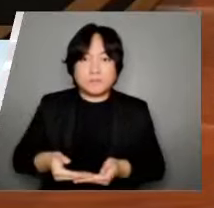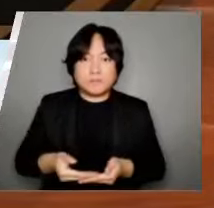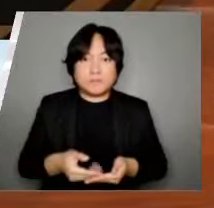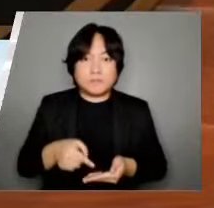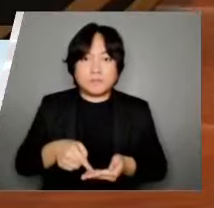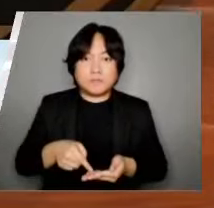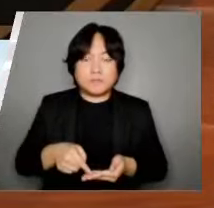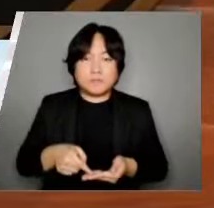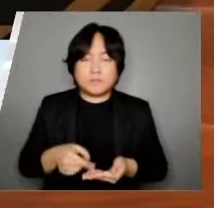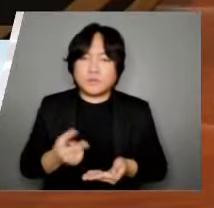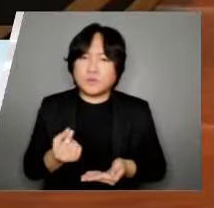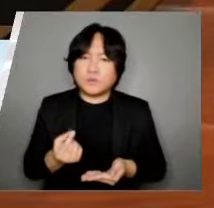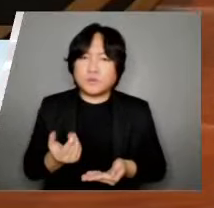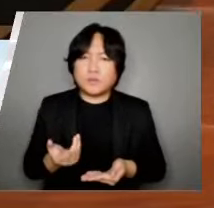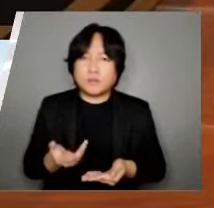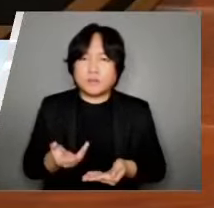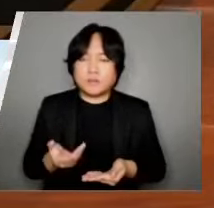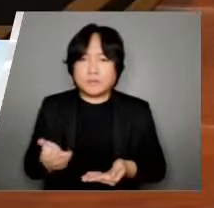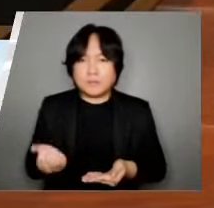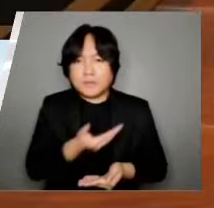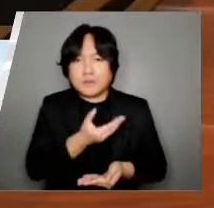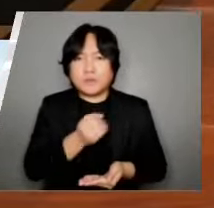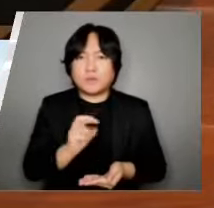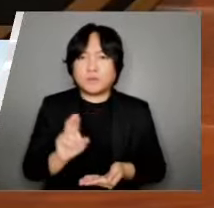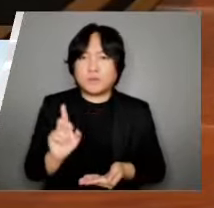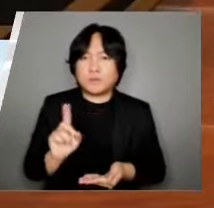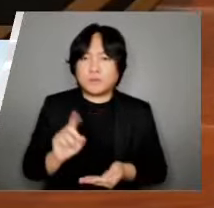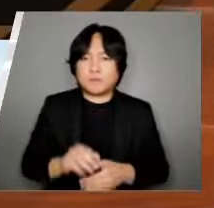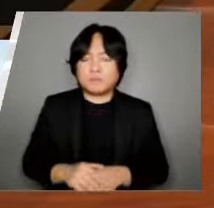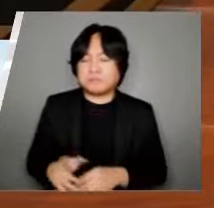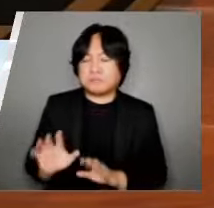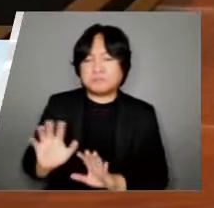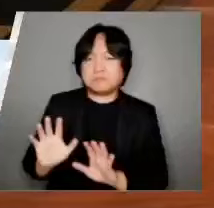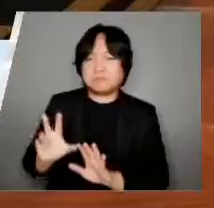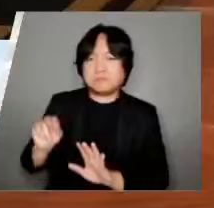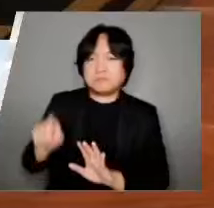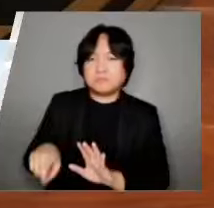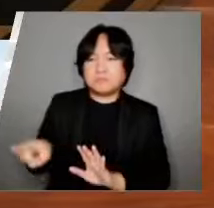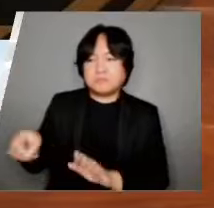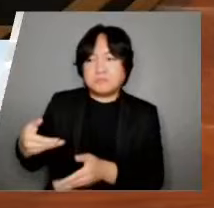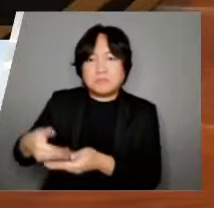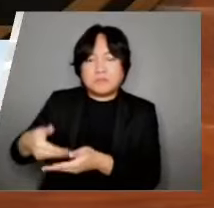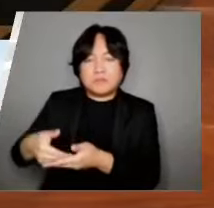dadalhin ba. So nung sinabi natin na hindi na, nahingi silang additional